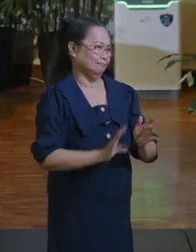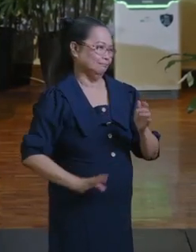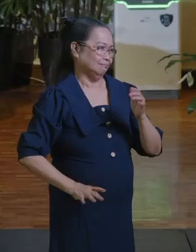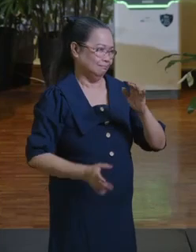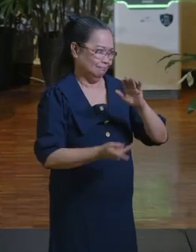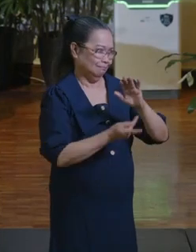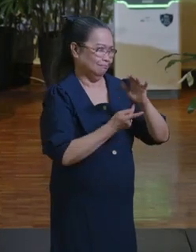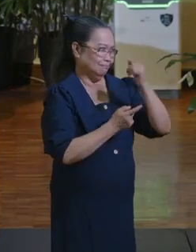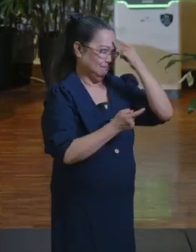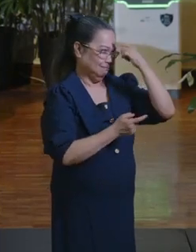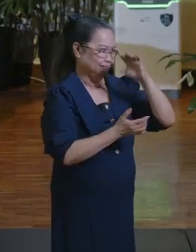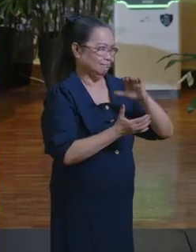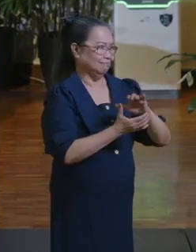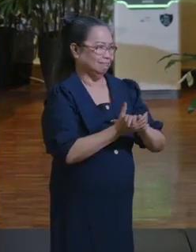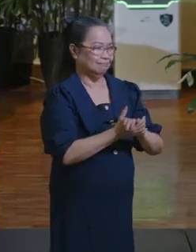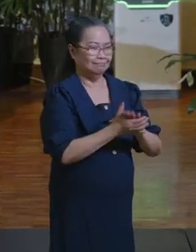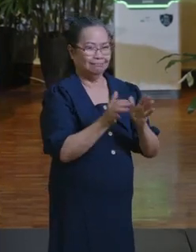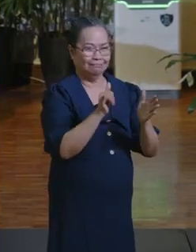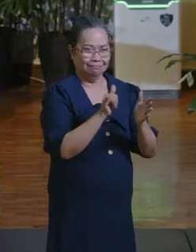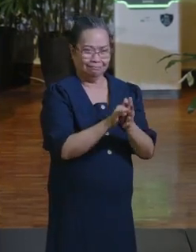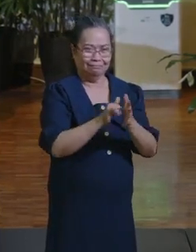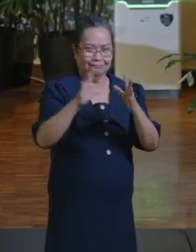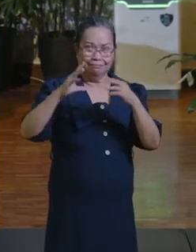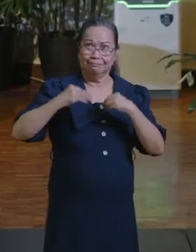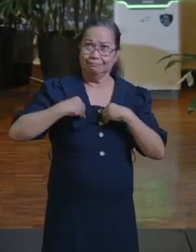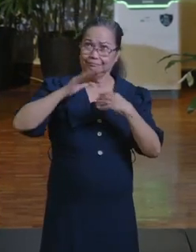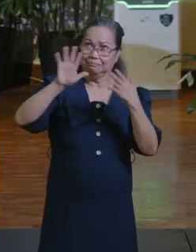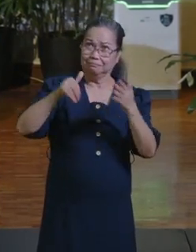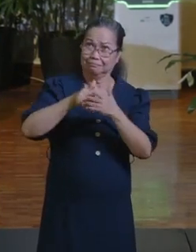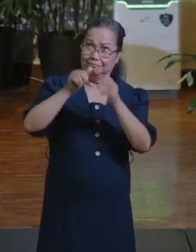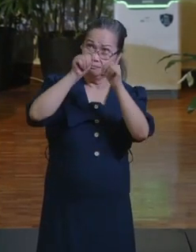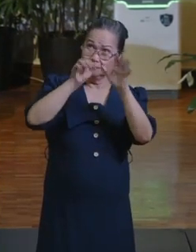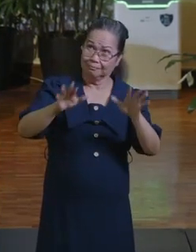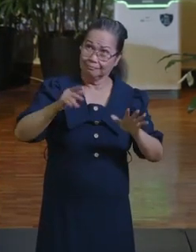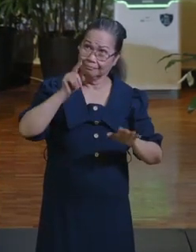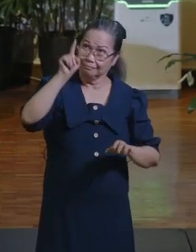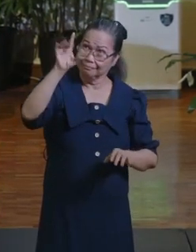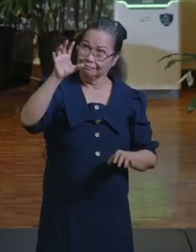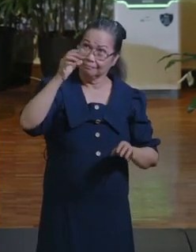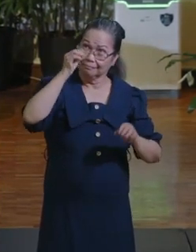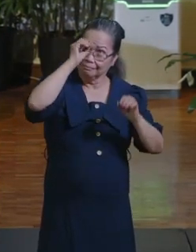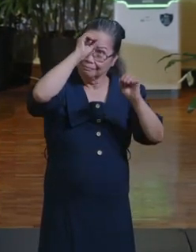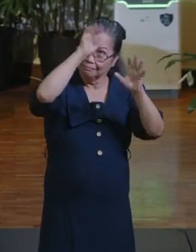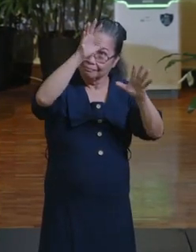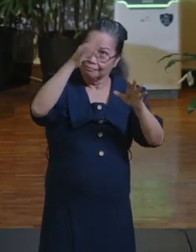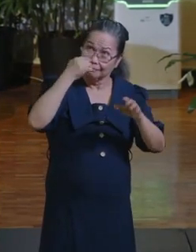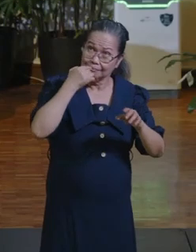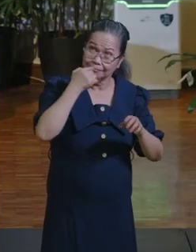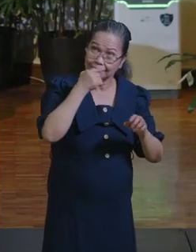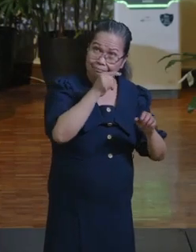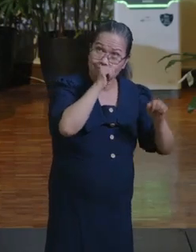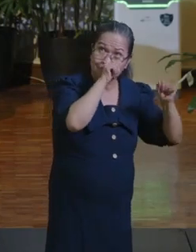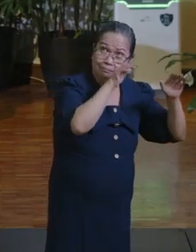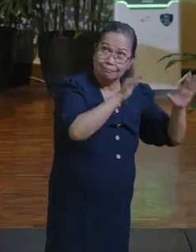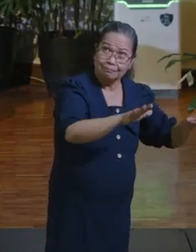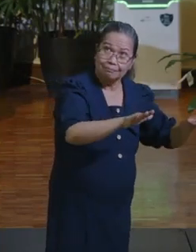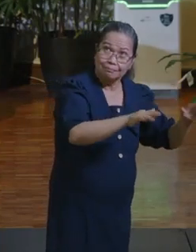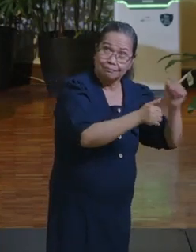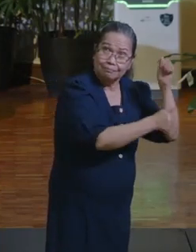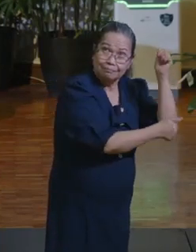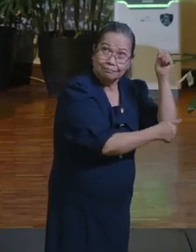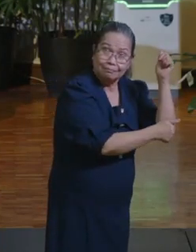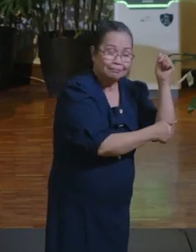Si Jesus Christ ang tagapagmana ng lahat ng ipinangako ng Diyos na pagpapala kay